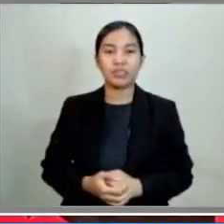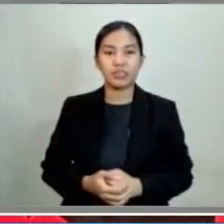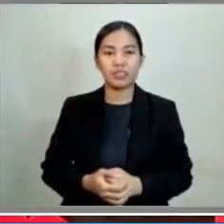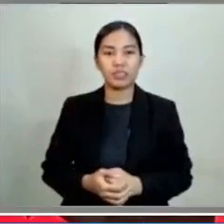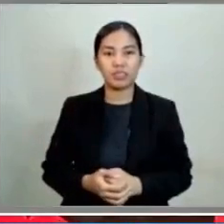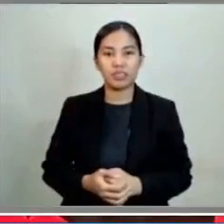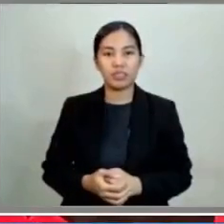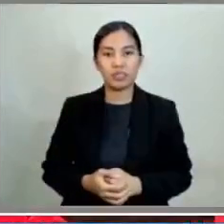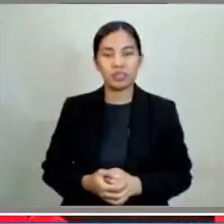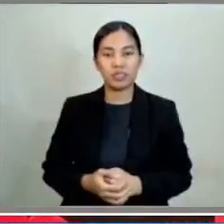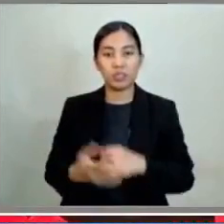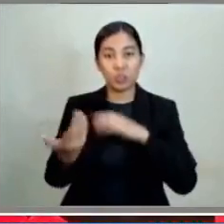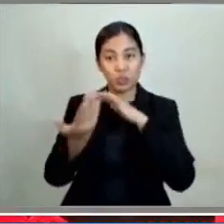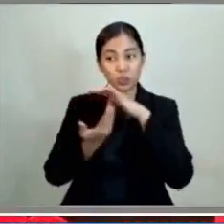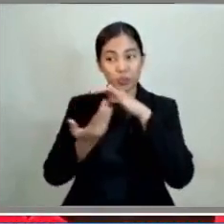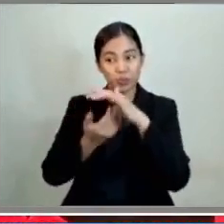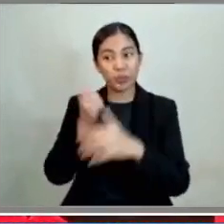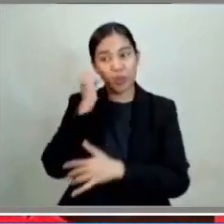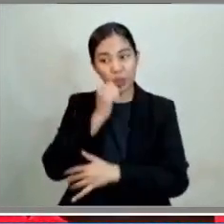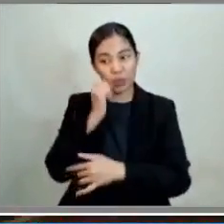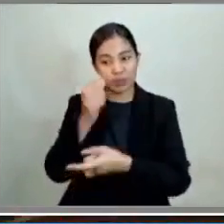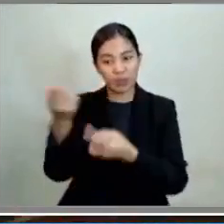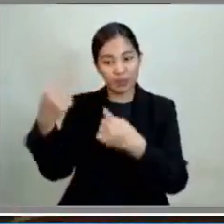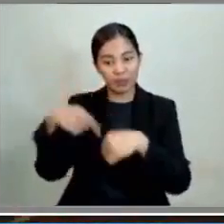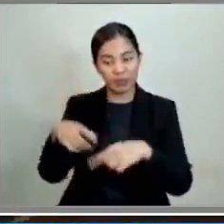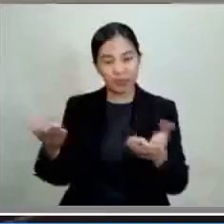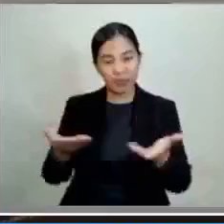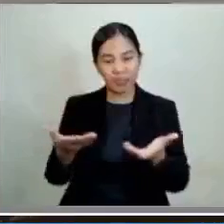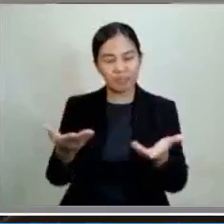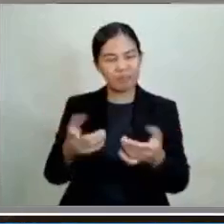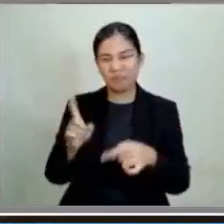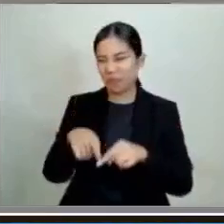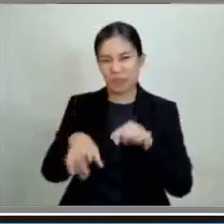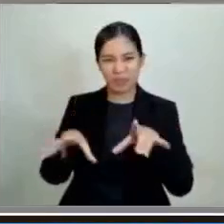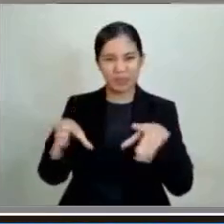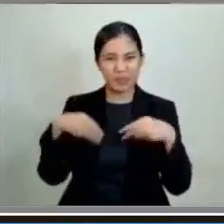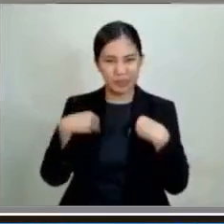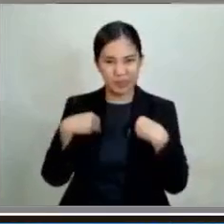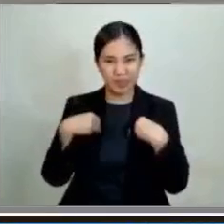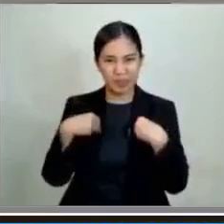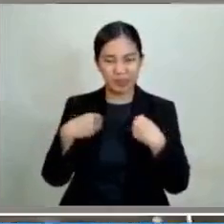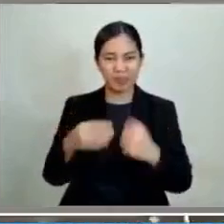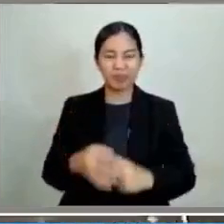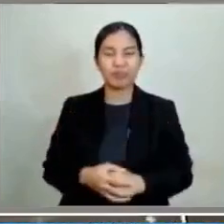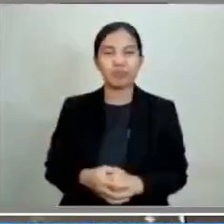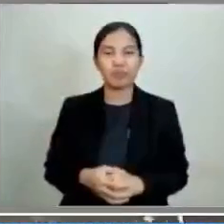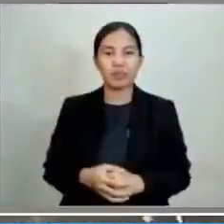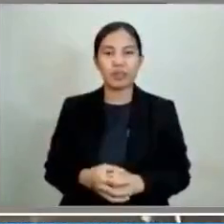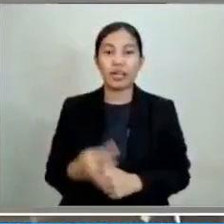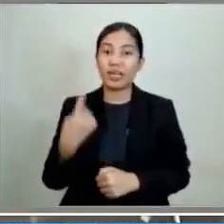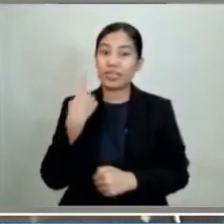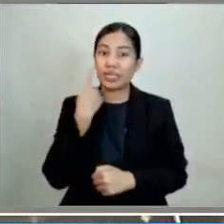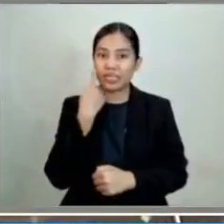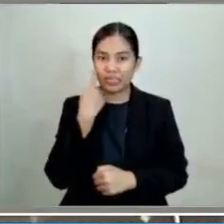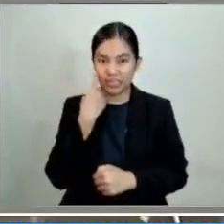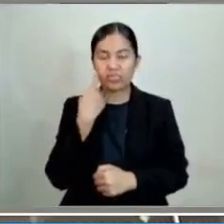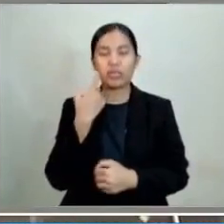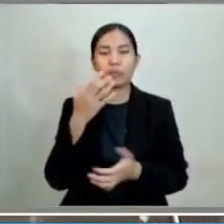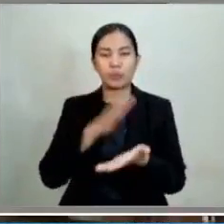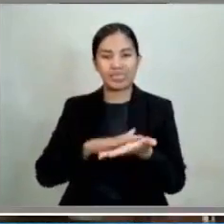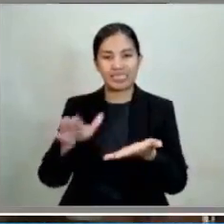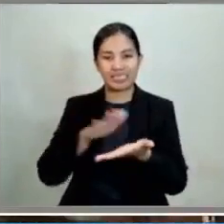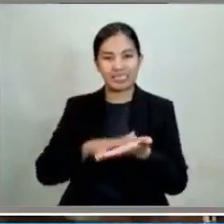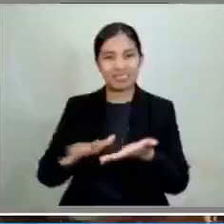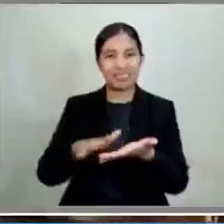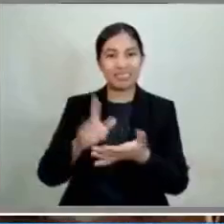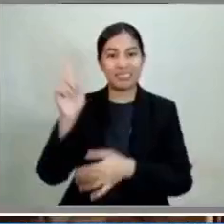mga pumupunta dito, wala. Hindi namin matanggap. Kanina, na-clear na ang karamihan ng mga kable na nakahambalang sa daan.